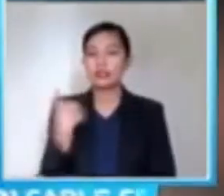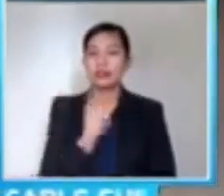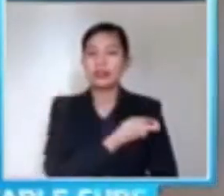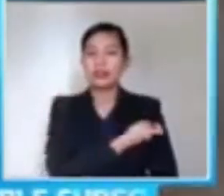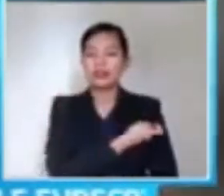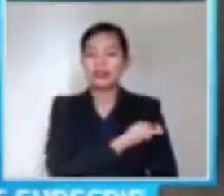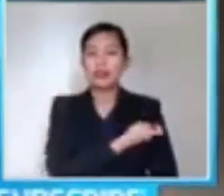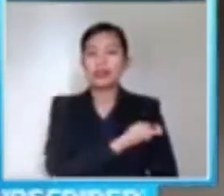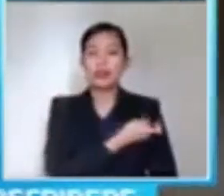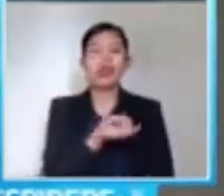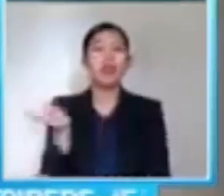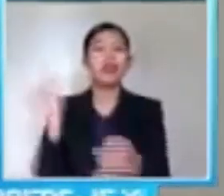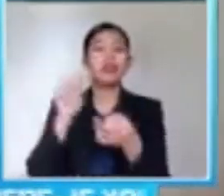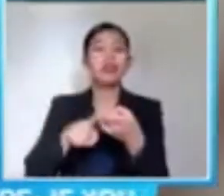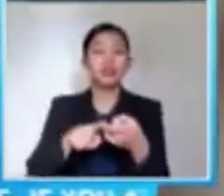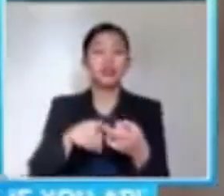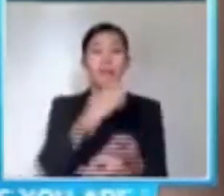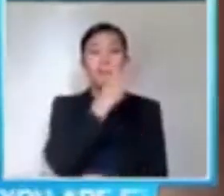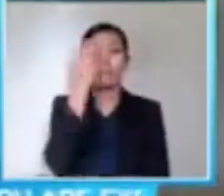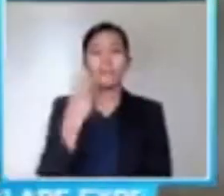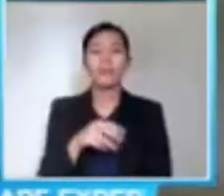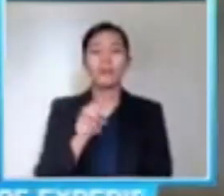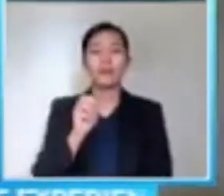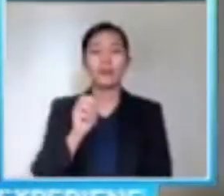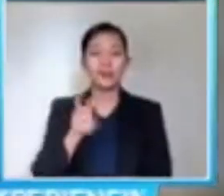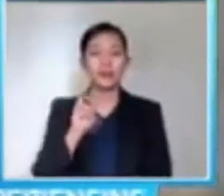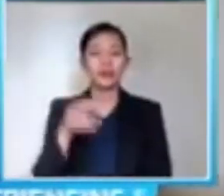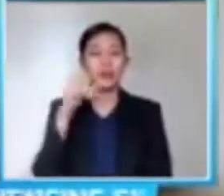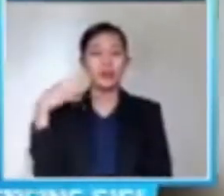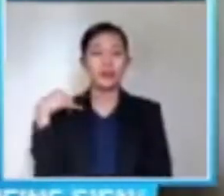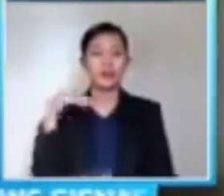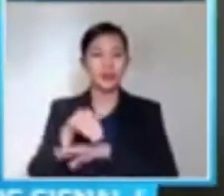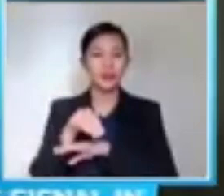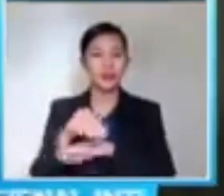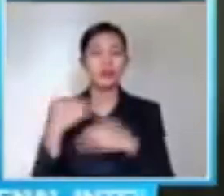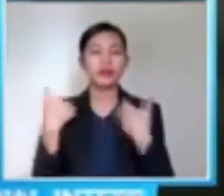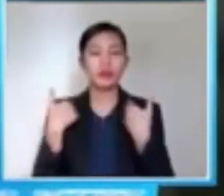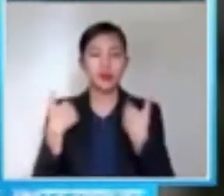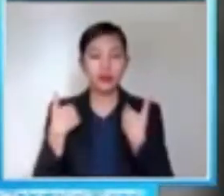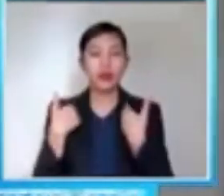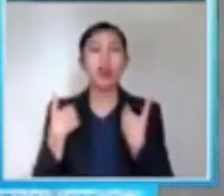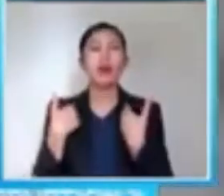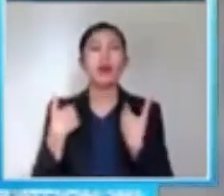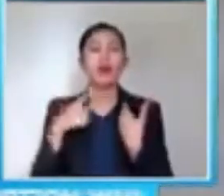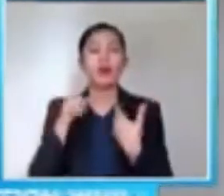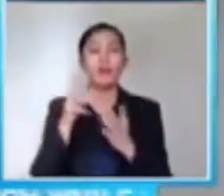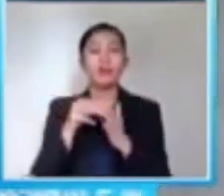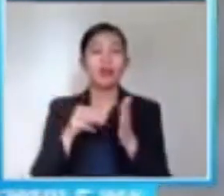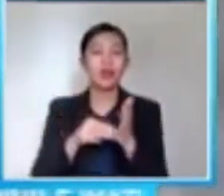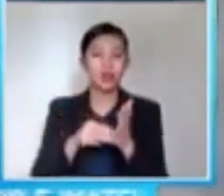hanggang March 12. Kagabi, 1 million doses ng reformulated Pfizer vaccine at